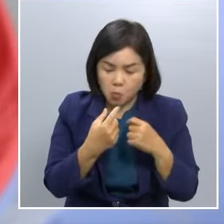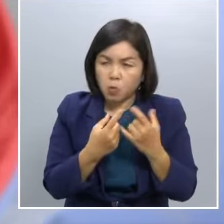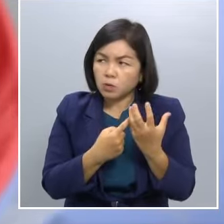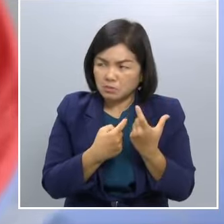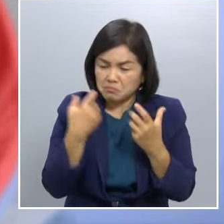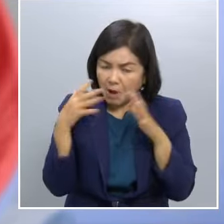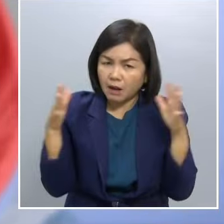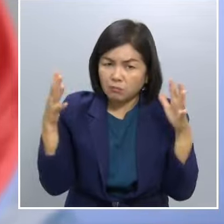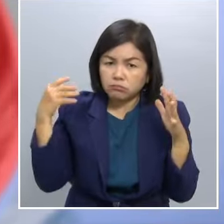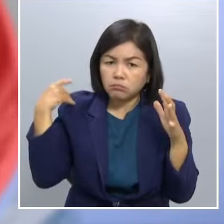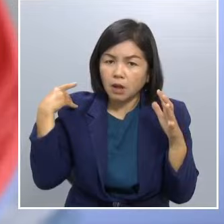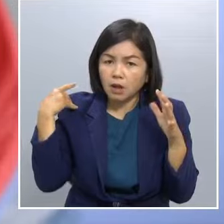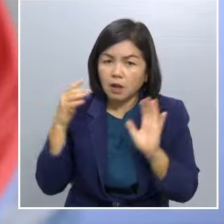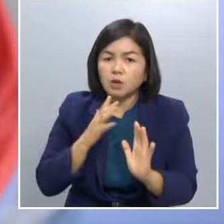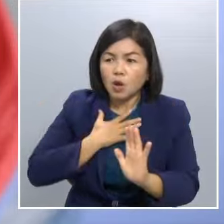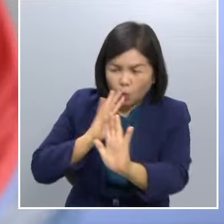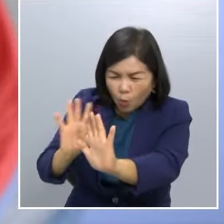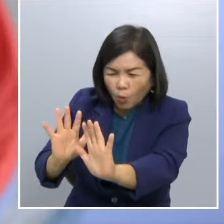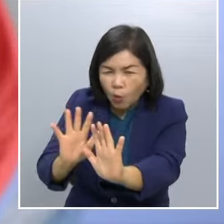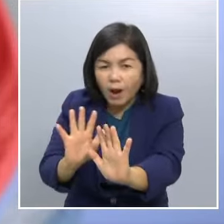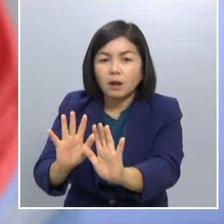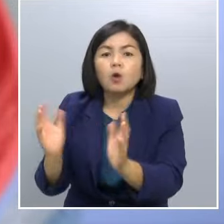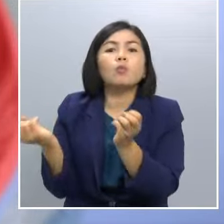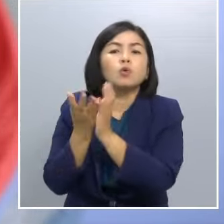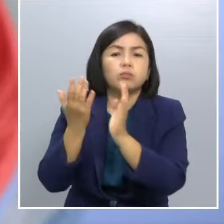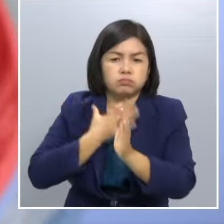คะหนูห้ามหนูเข้าไปห้ามหนูก็โดน